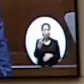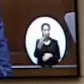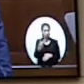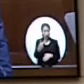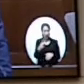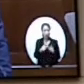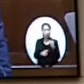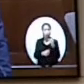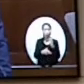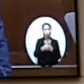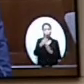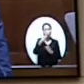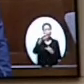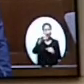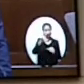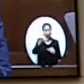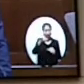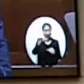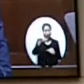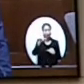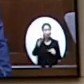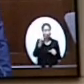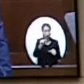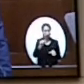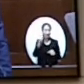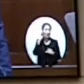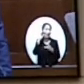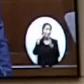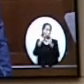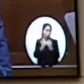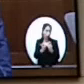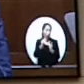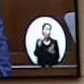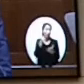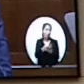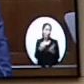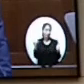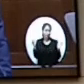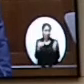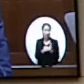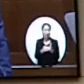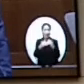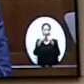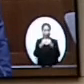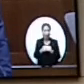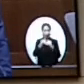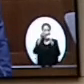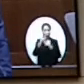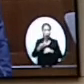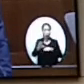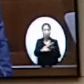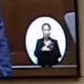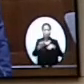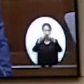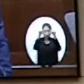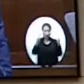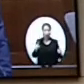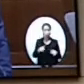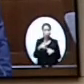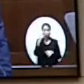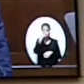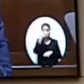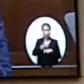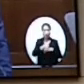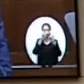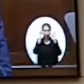의견 제시의 건은 찬성 의견 제시로 가결하였습니다. 자세한 내용은 전자의 시스템에 수록된 심사보고서를 참고해